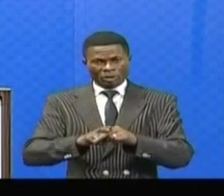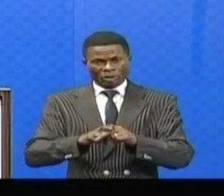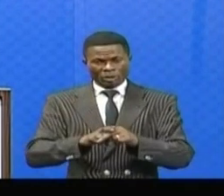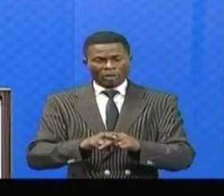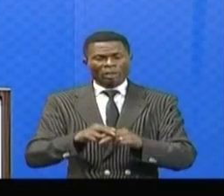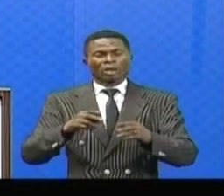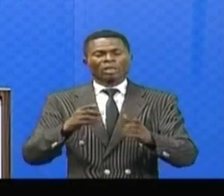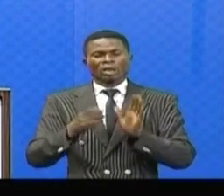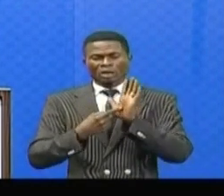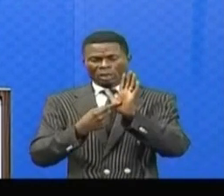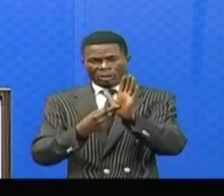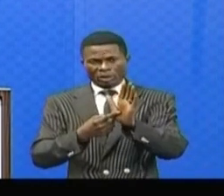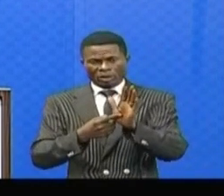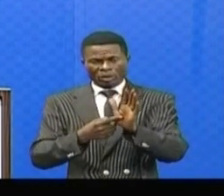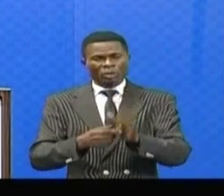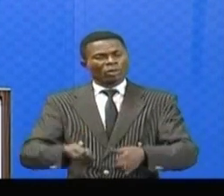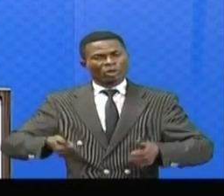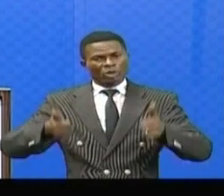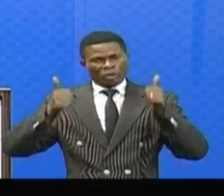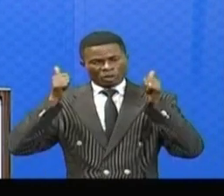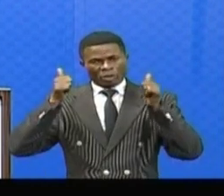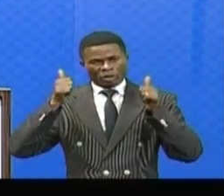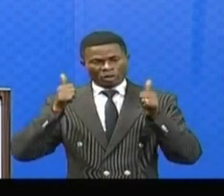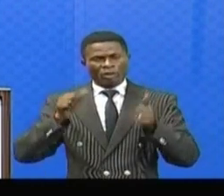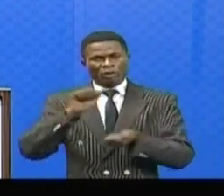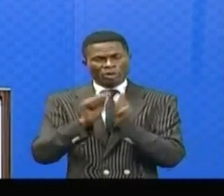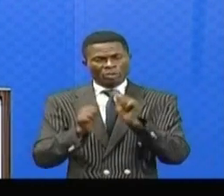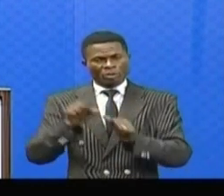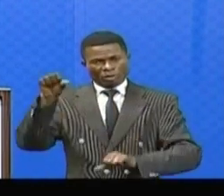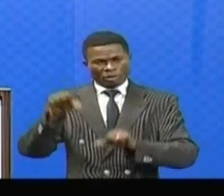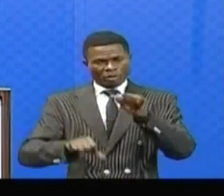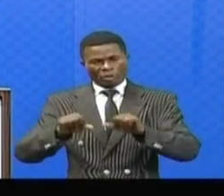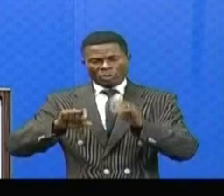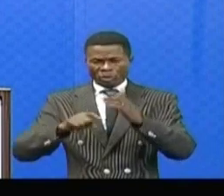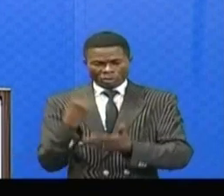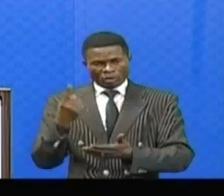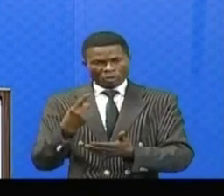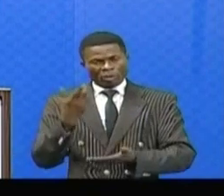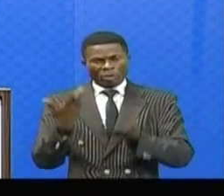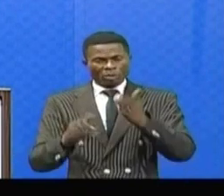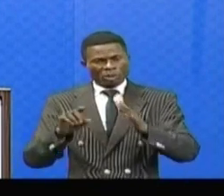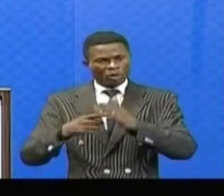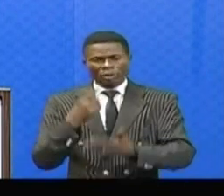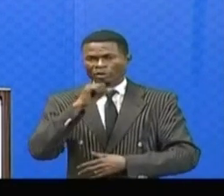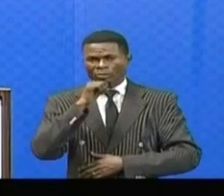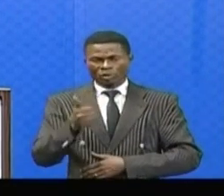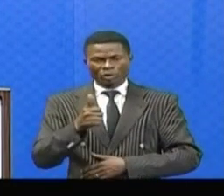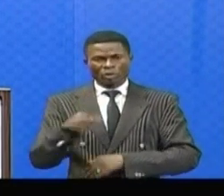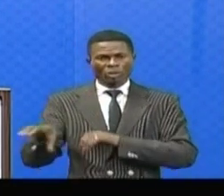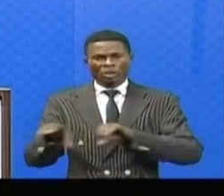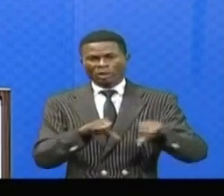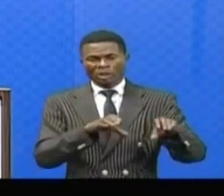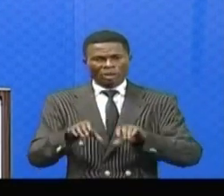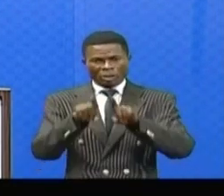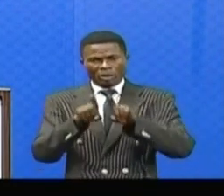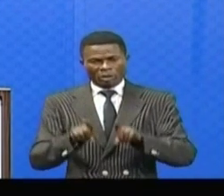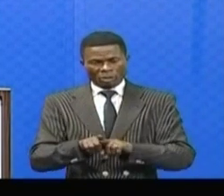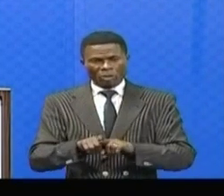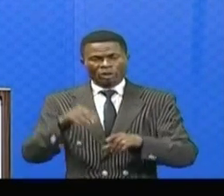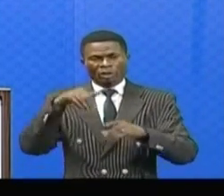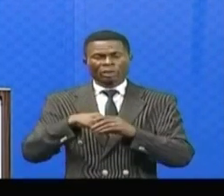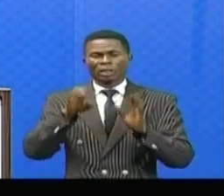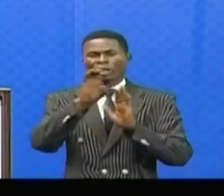reconnu, tout en s'abstenant de porter entrave directement ou indirectement à l'action tout aussi